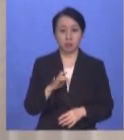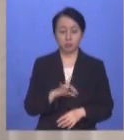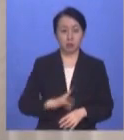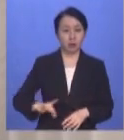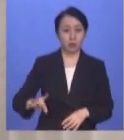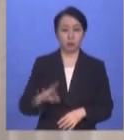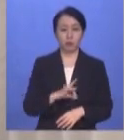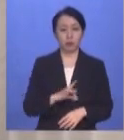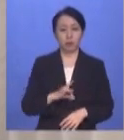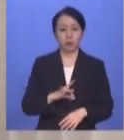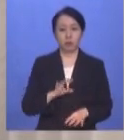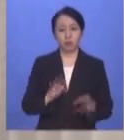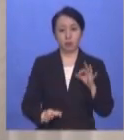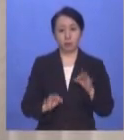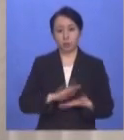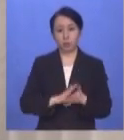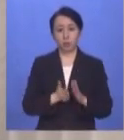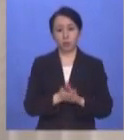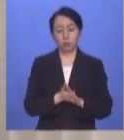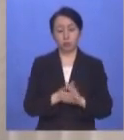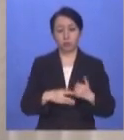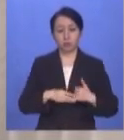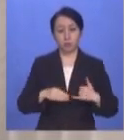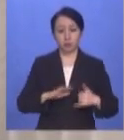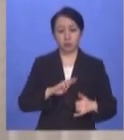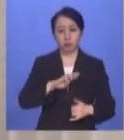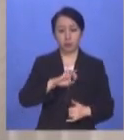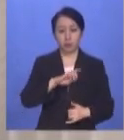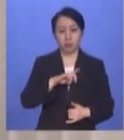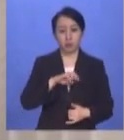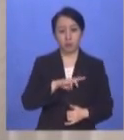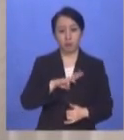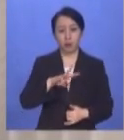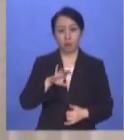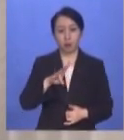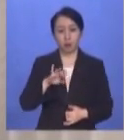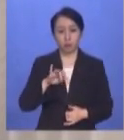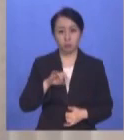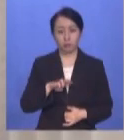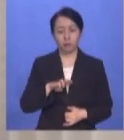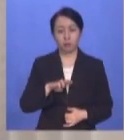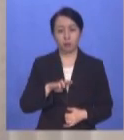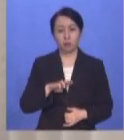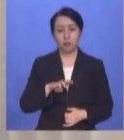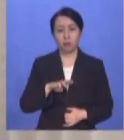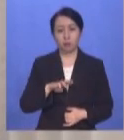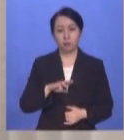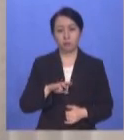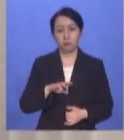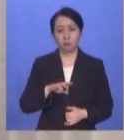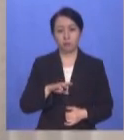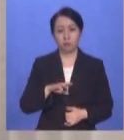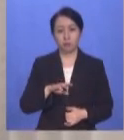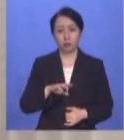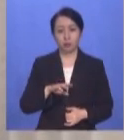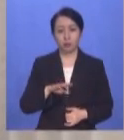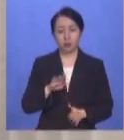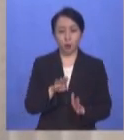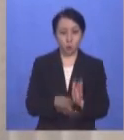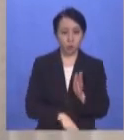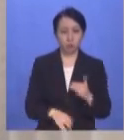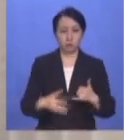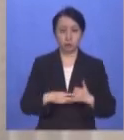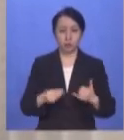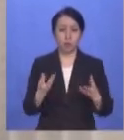районах. Удовлетворительные условия в Тайншинском, Уалихановском, Мамлютском. И неудовлетворительные условия